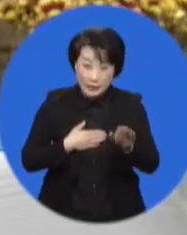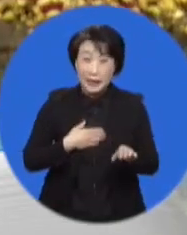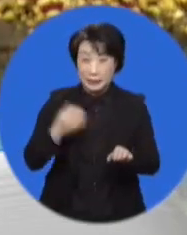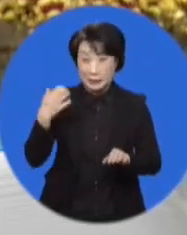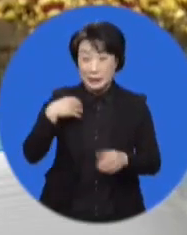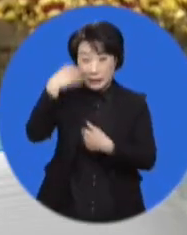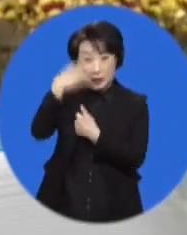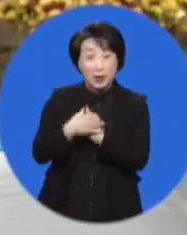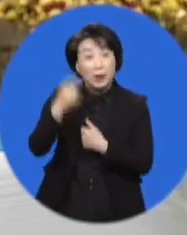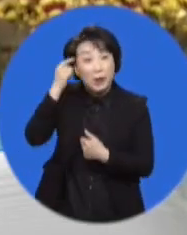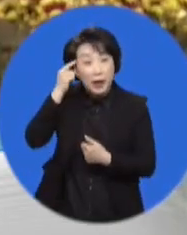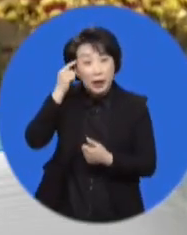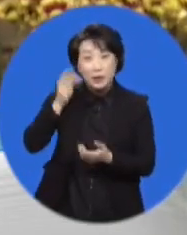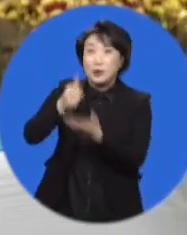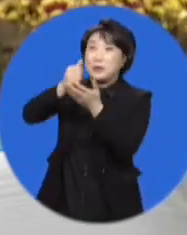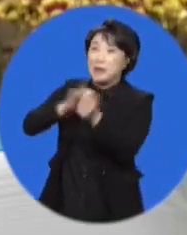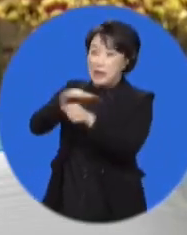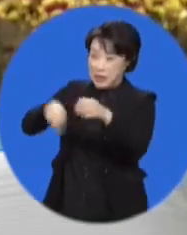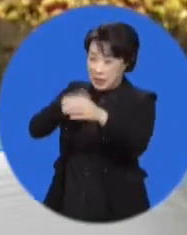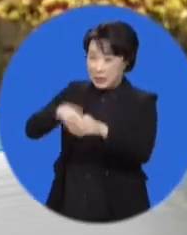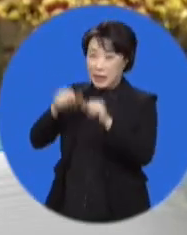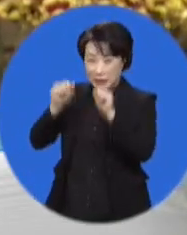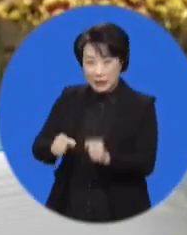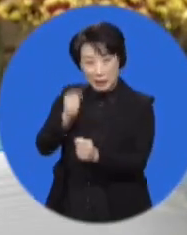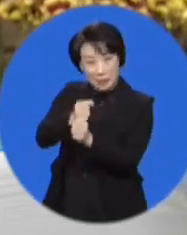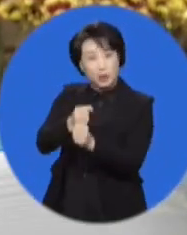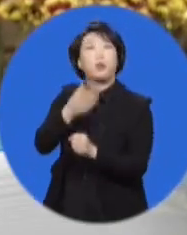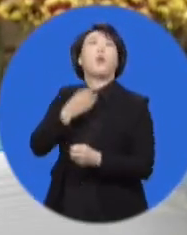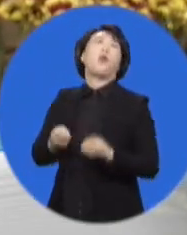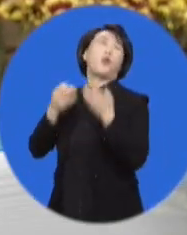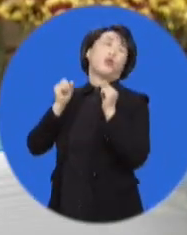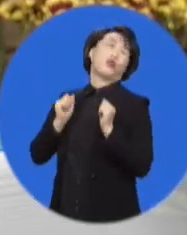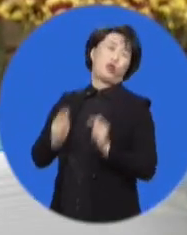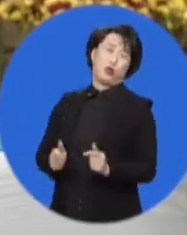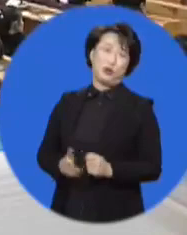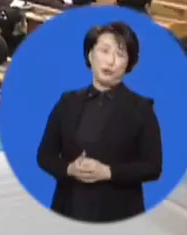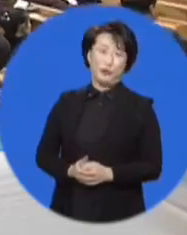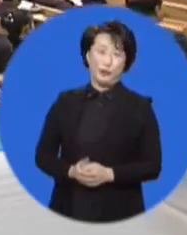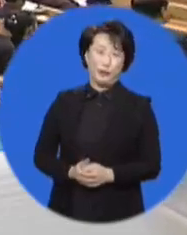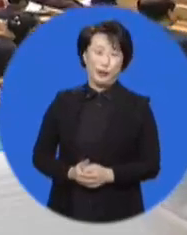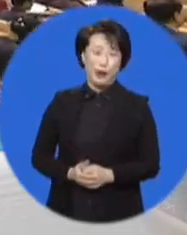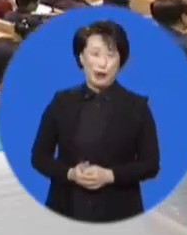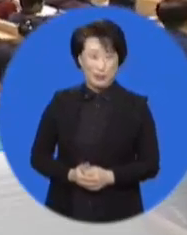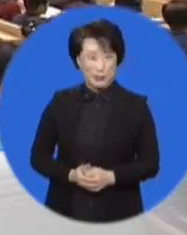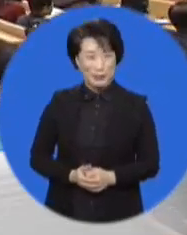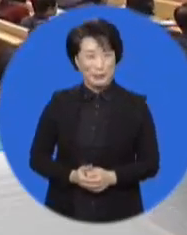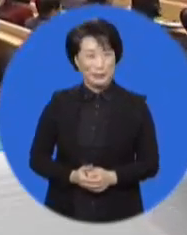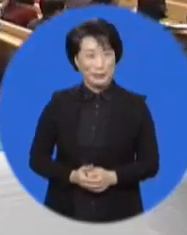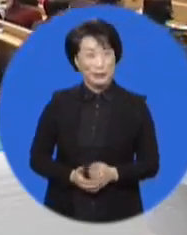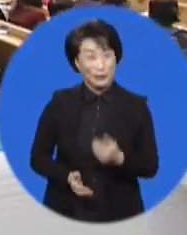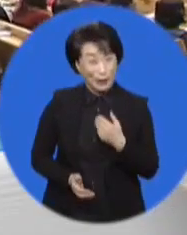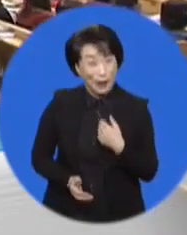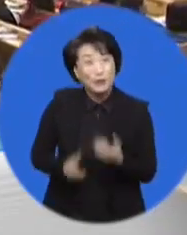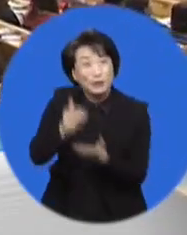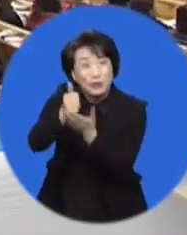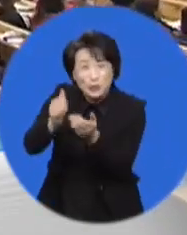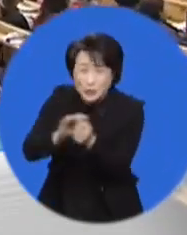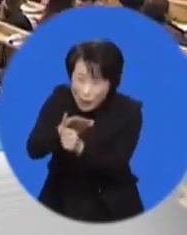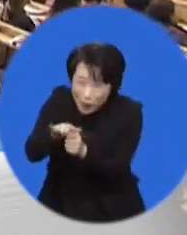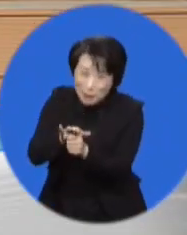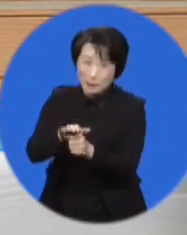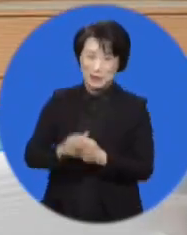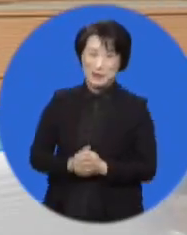뭐냐? 내가 주님의 사랑 안에 머무르게 만드는 축복의 기업이라 이거지. 내가 주님을